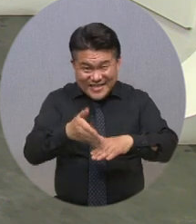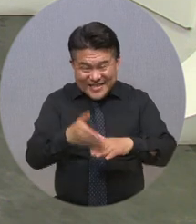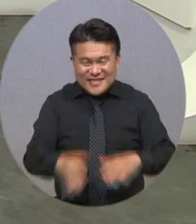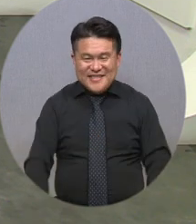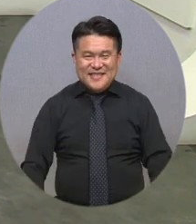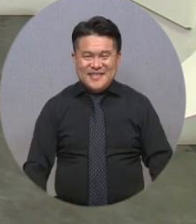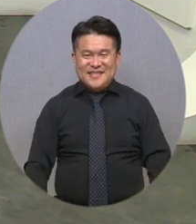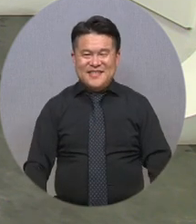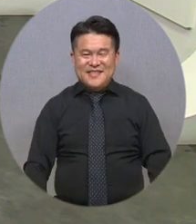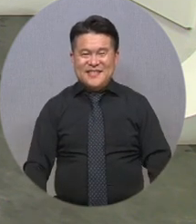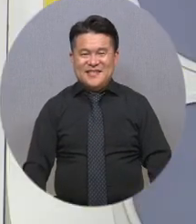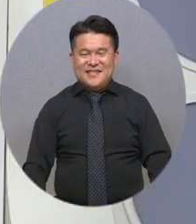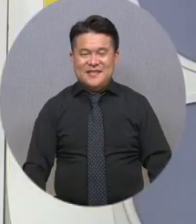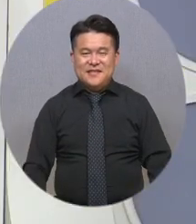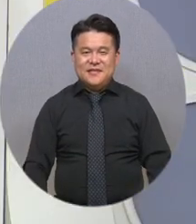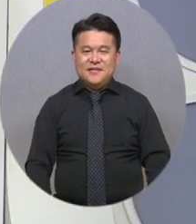고맙습니다.